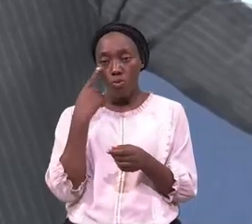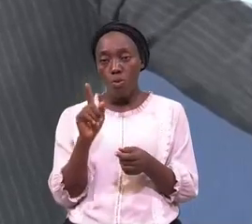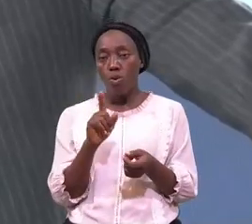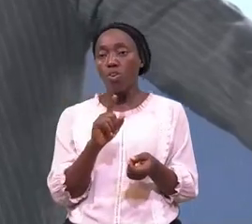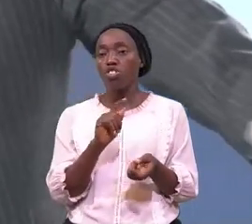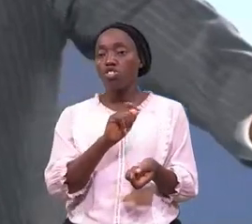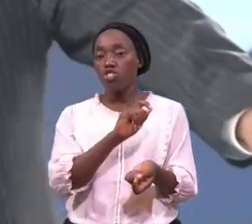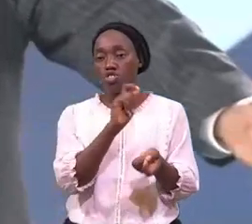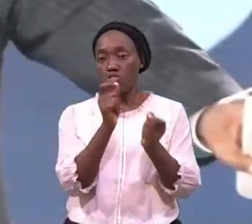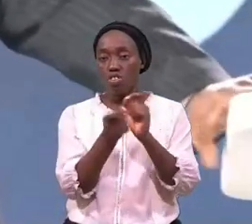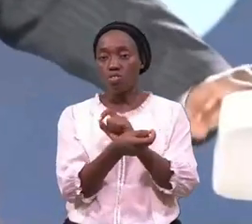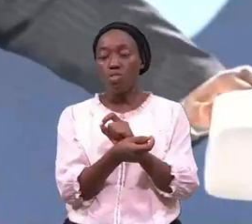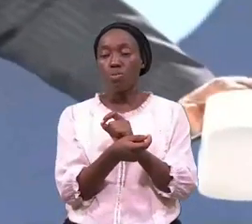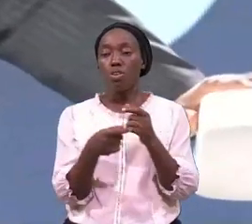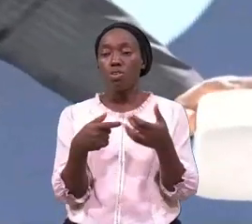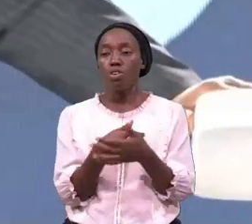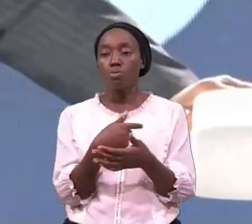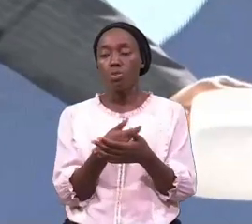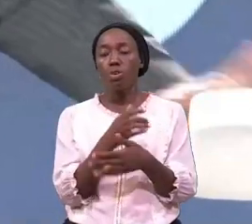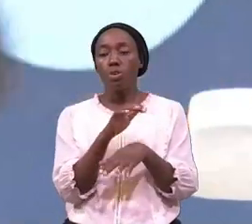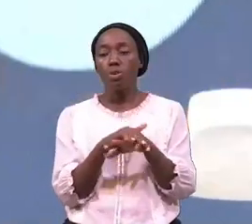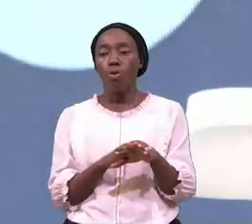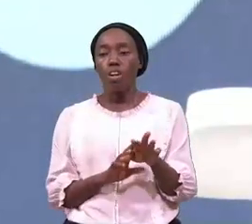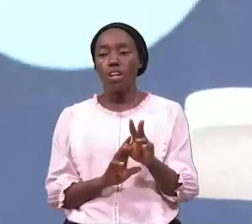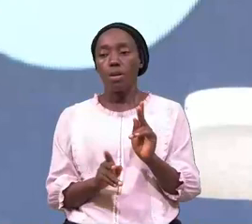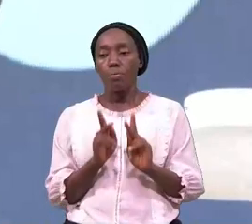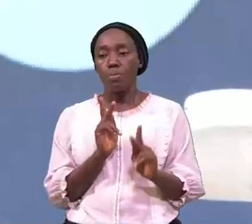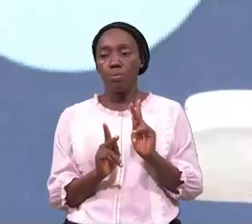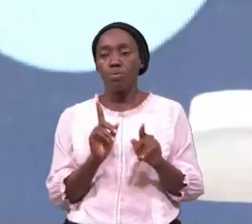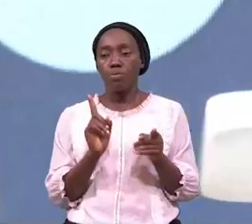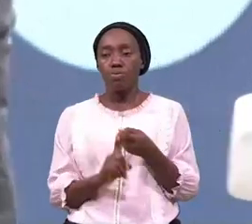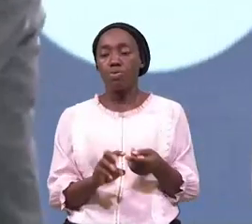transformation, qui invitent les gens à la repentance,